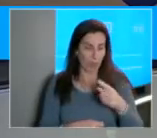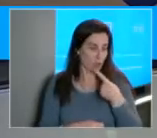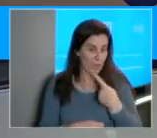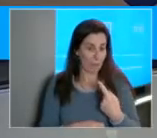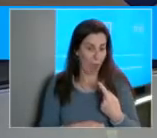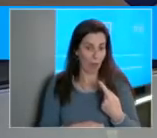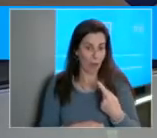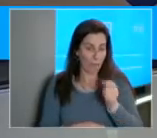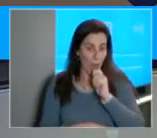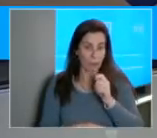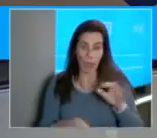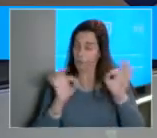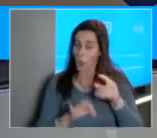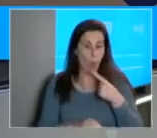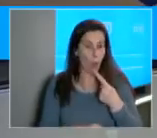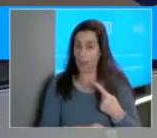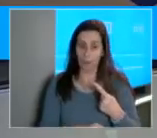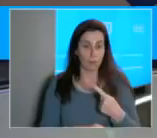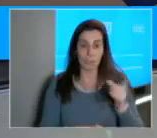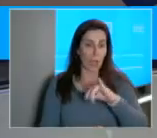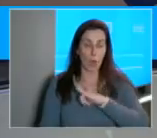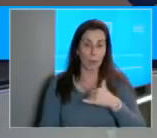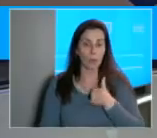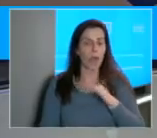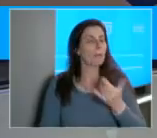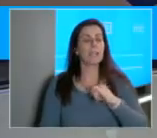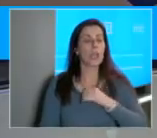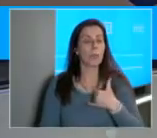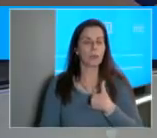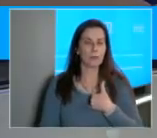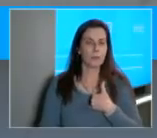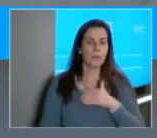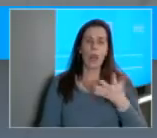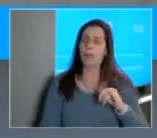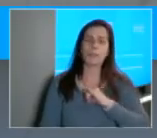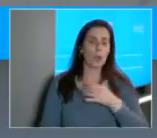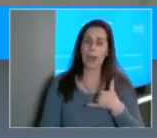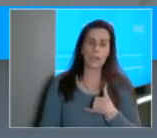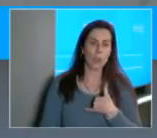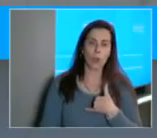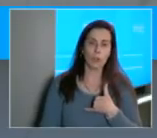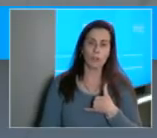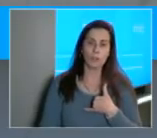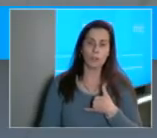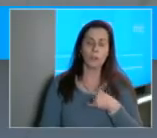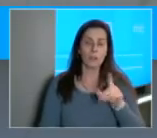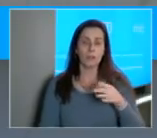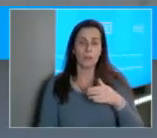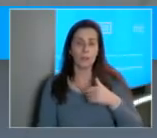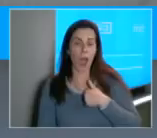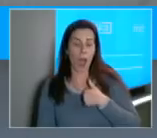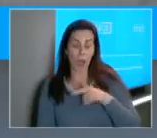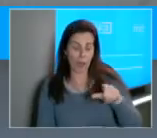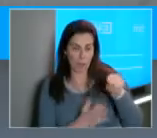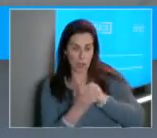שנאמר ברעיון הזה. אף אחד לא מדבר על זה. זה לא מעניין אותנו. למה זה לא מעניין אותנו? אני חושבת שגם הרשימה משותפת... לא, אבל אנחנו כאן,